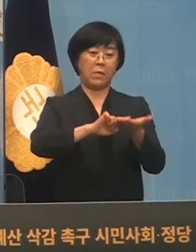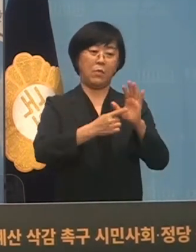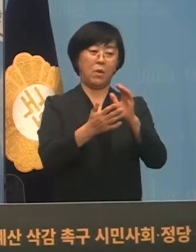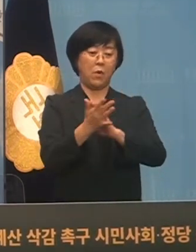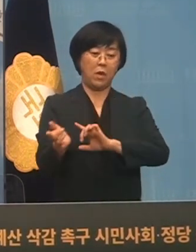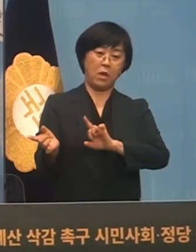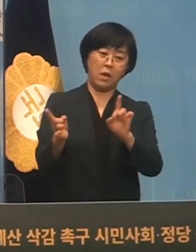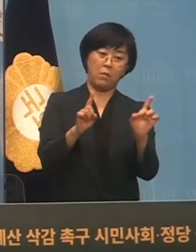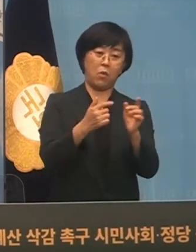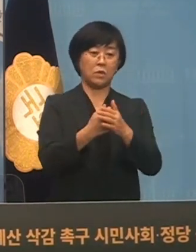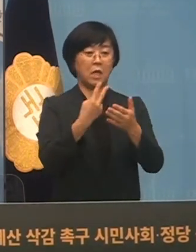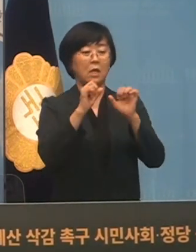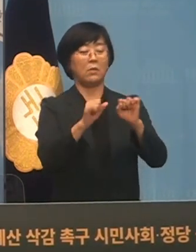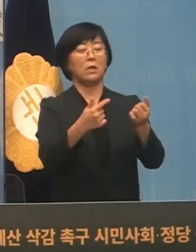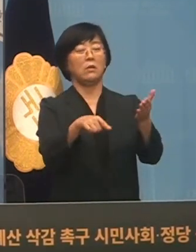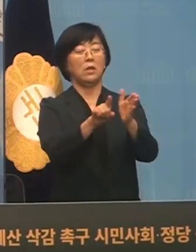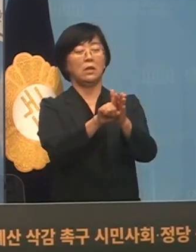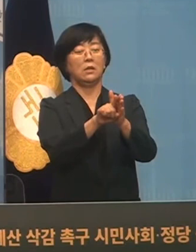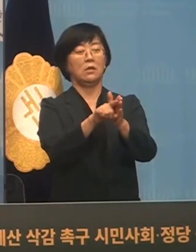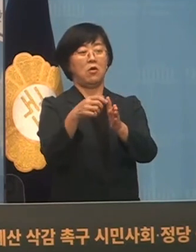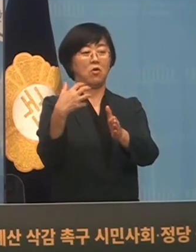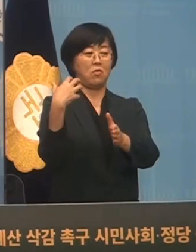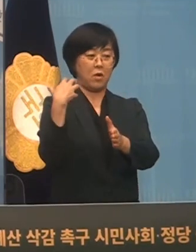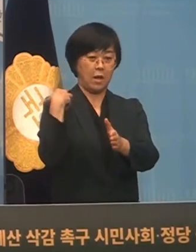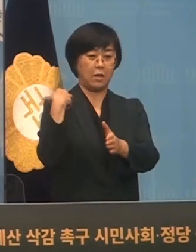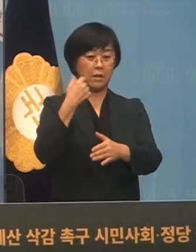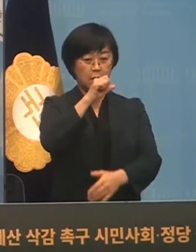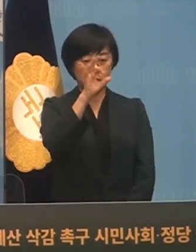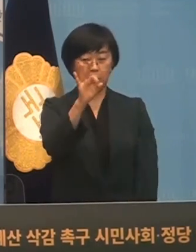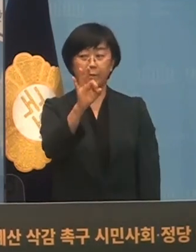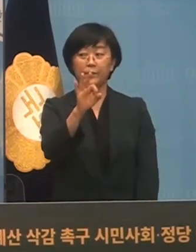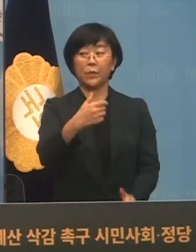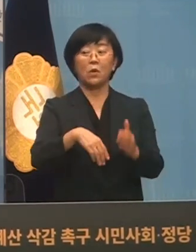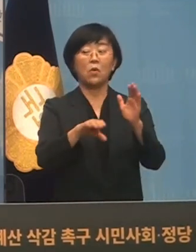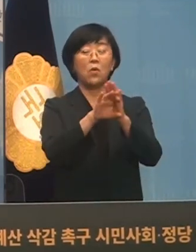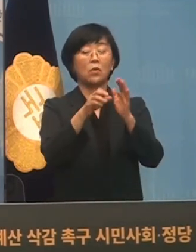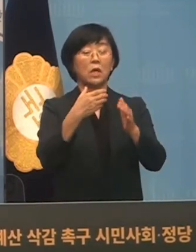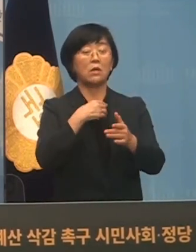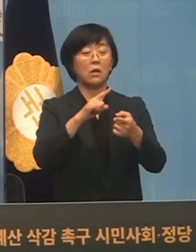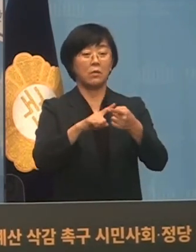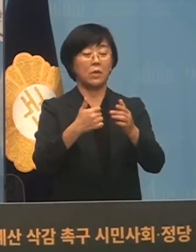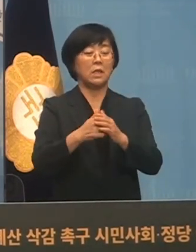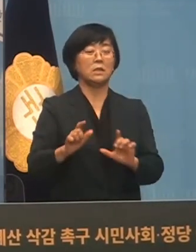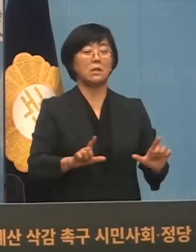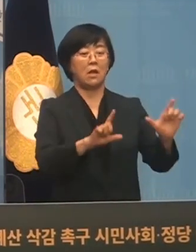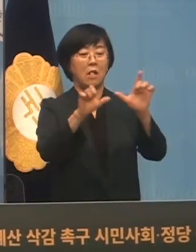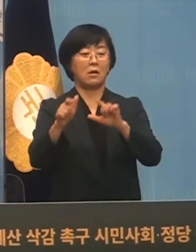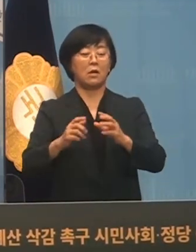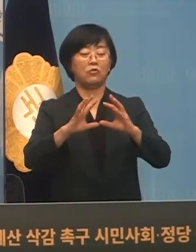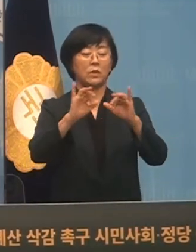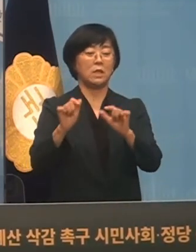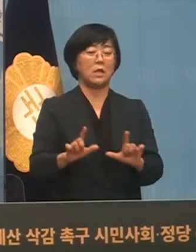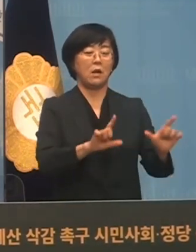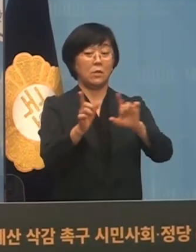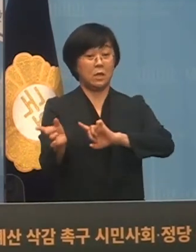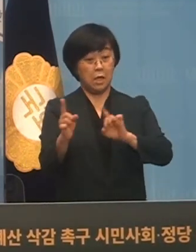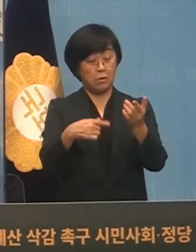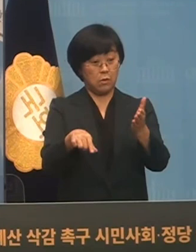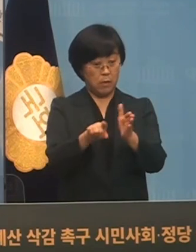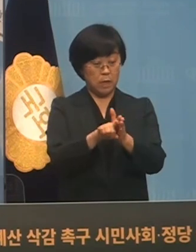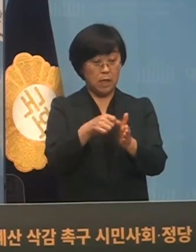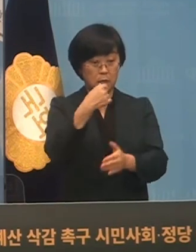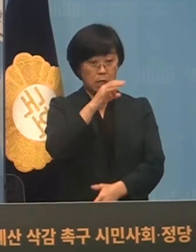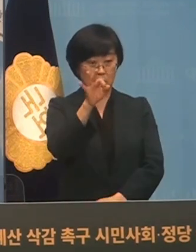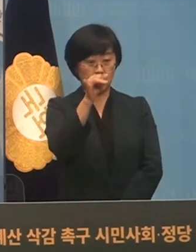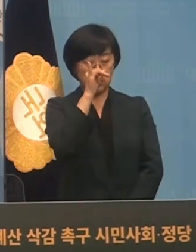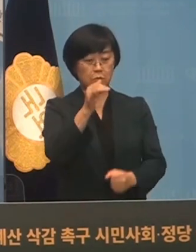회복 상생 부양을 위한 적극적 역할을 수행하는 예산이며 코로나 위기로부터 일상과 민생을 완전히 회복하기 위한 예산이라고